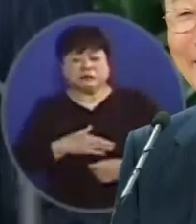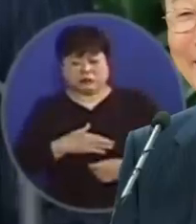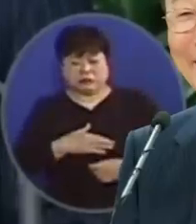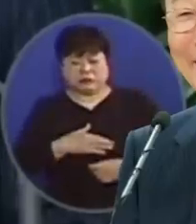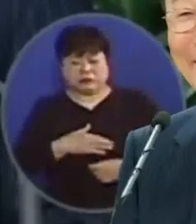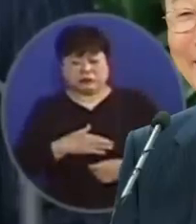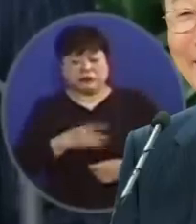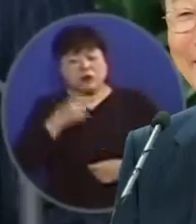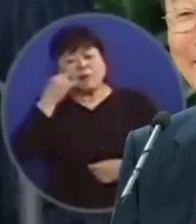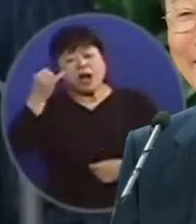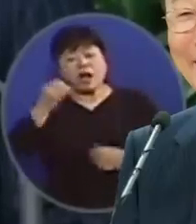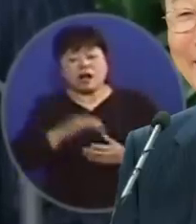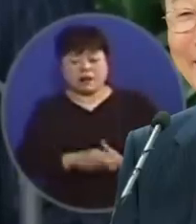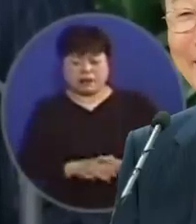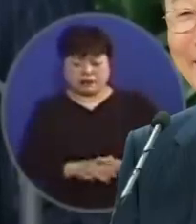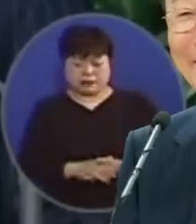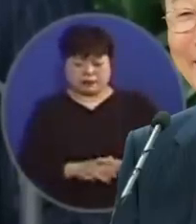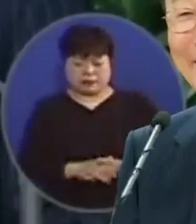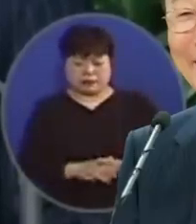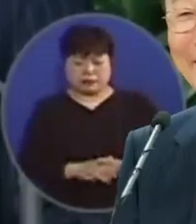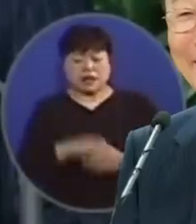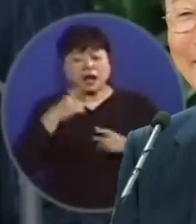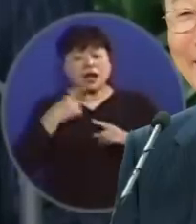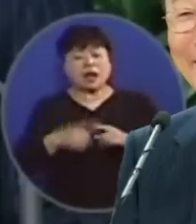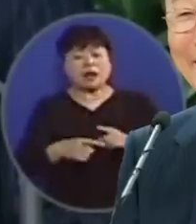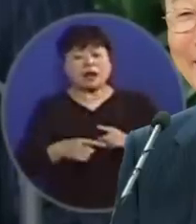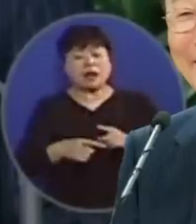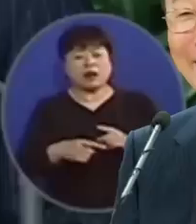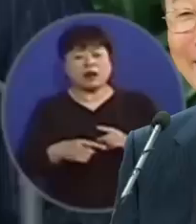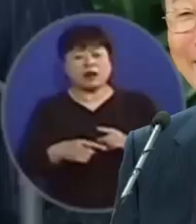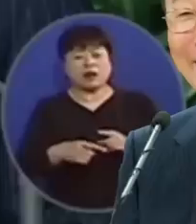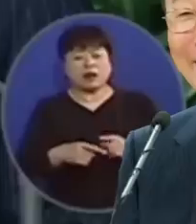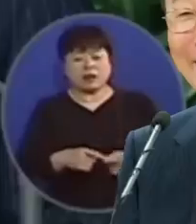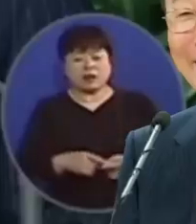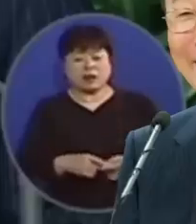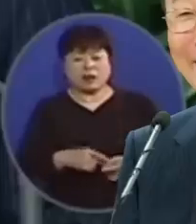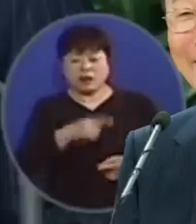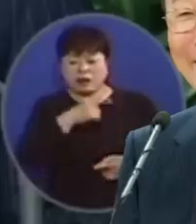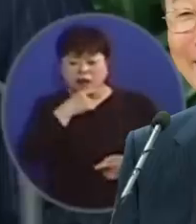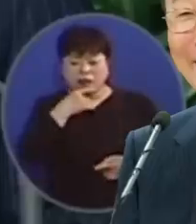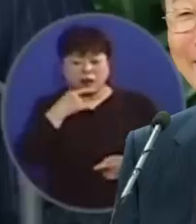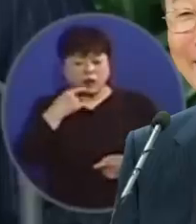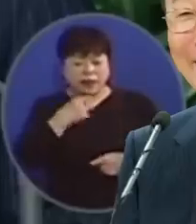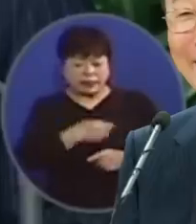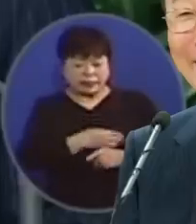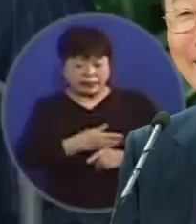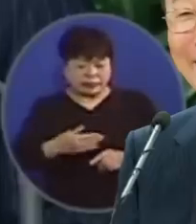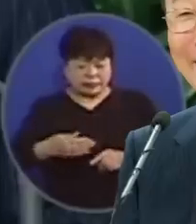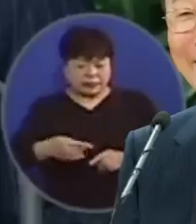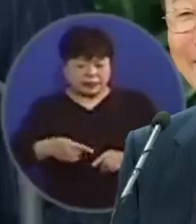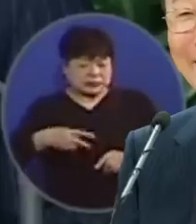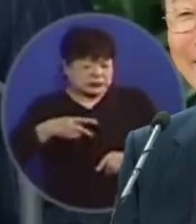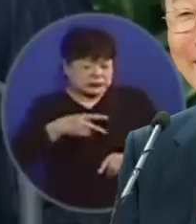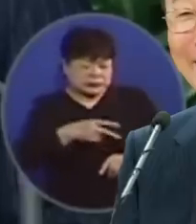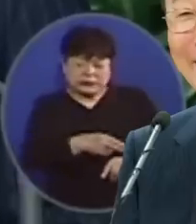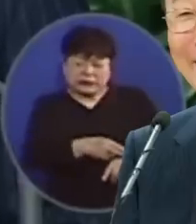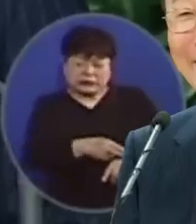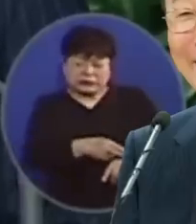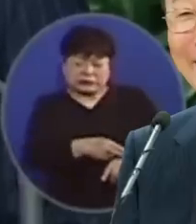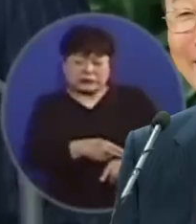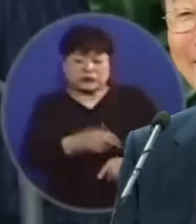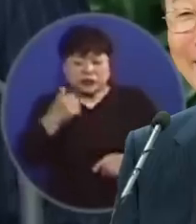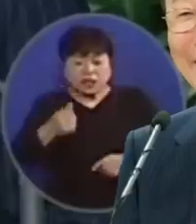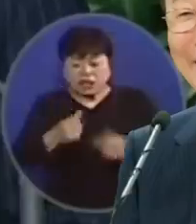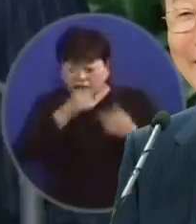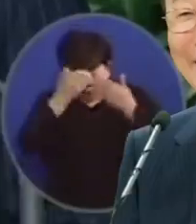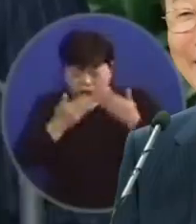그 자리에 어머니가 칼로서 혈관을 잘랐습니다. 그 왜 자르냐니까 우리 아들이